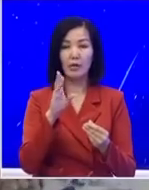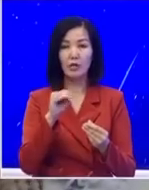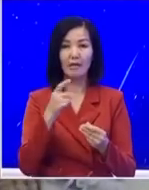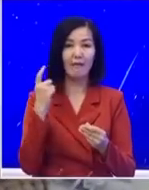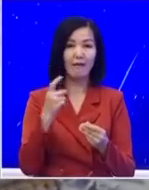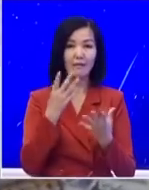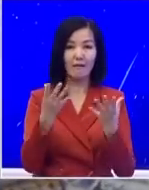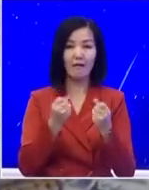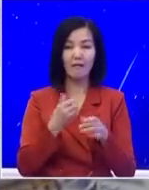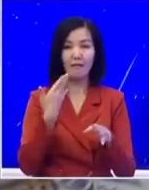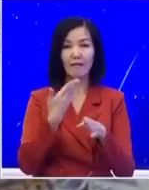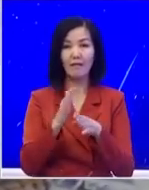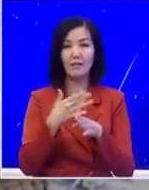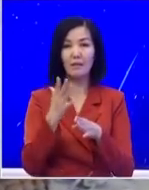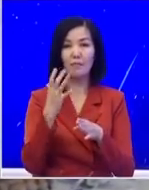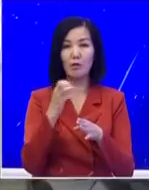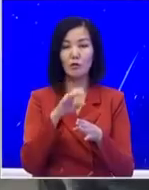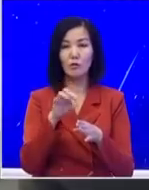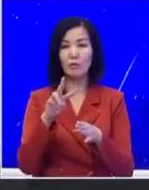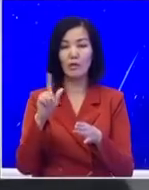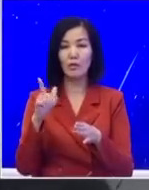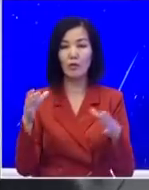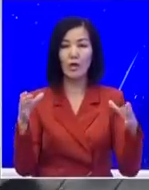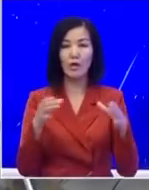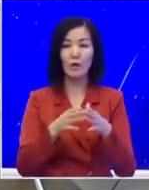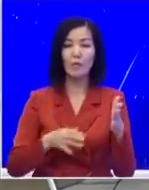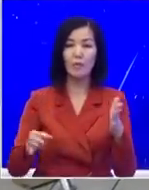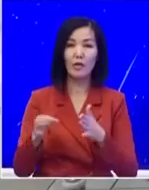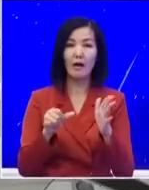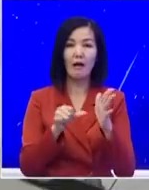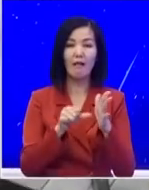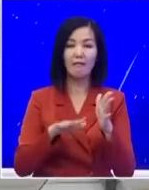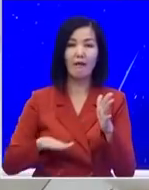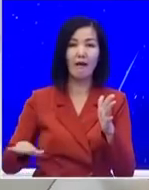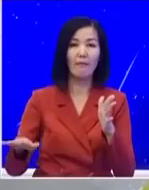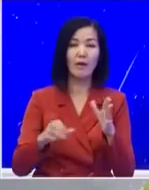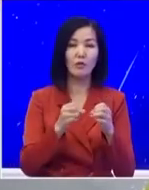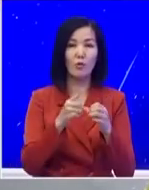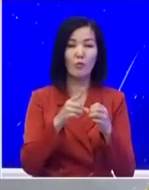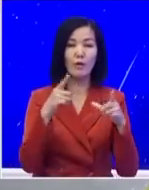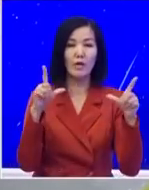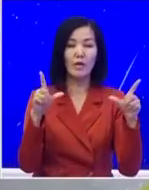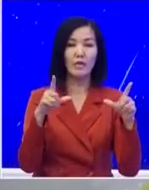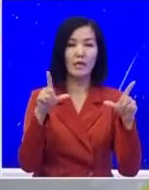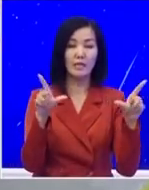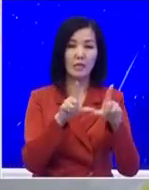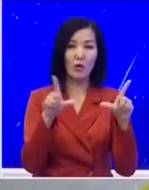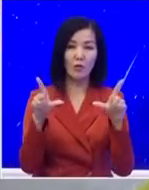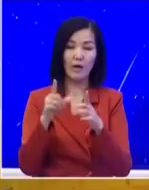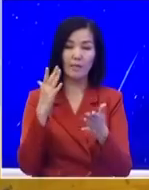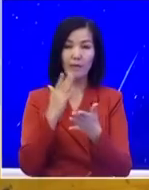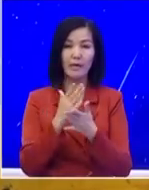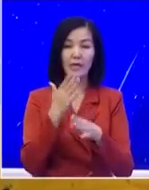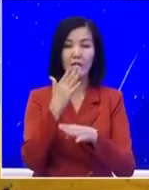бұйырды. Несие көлемі 500 миллион, ал компанияның облыстың 6 аймағында 11 сауда нысаны бар. Яғни жарты